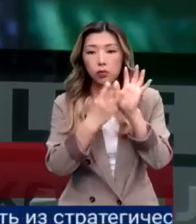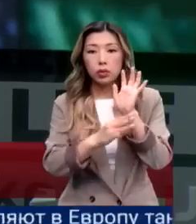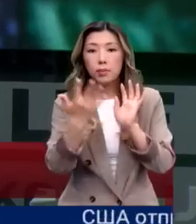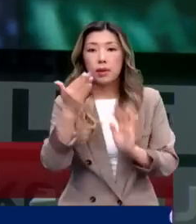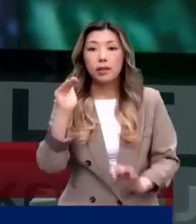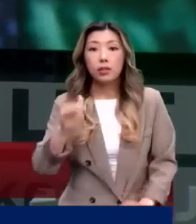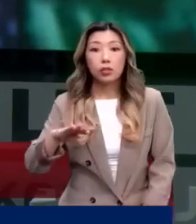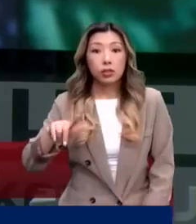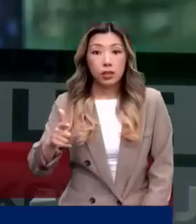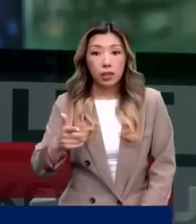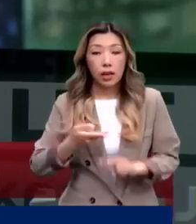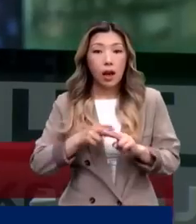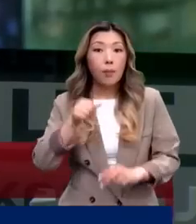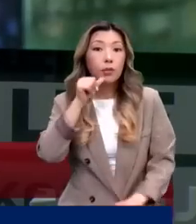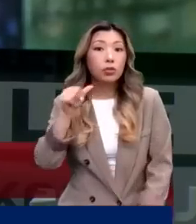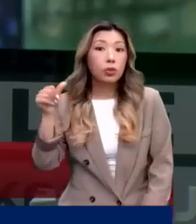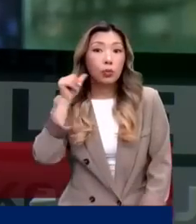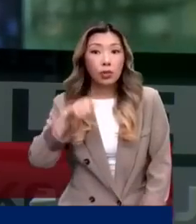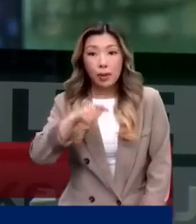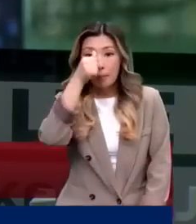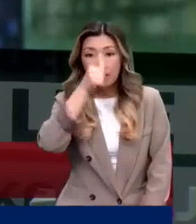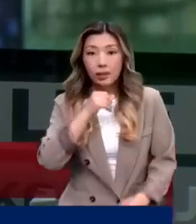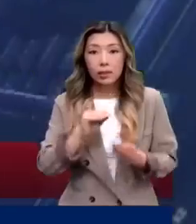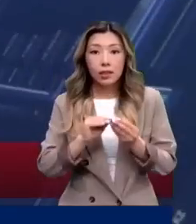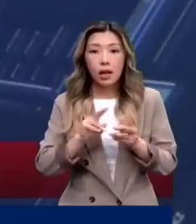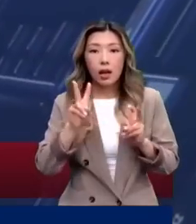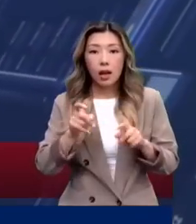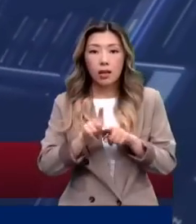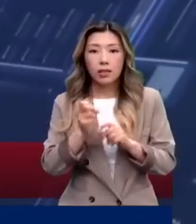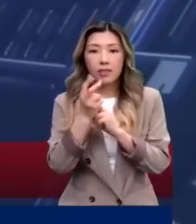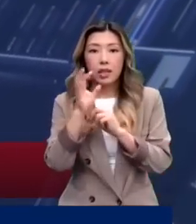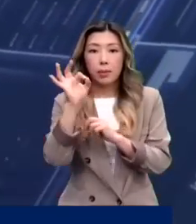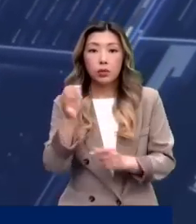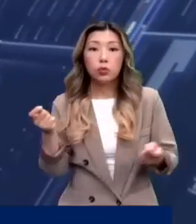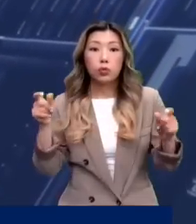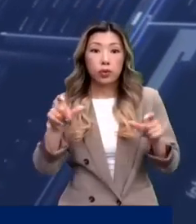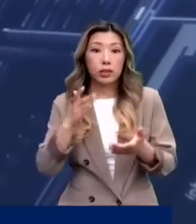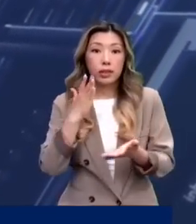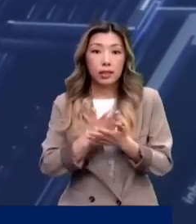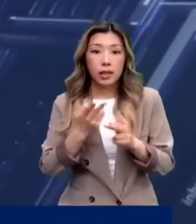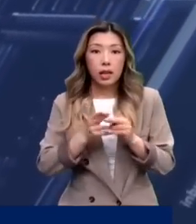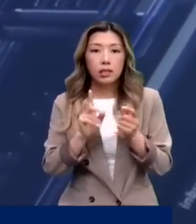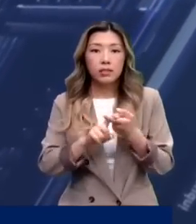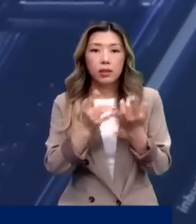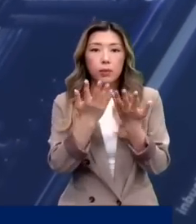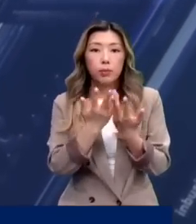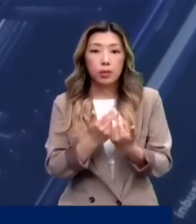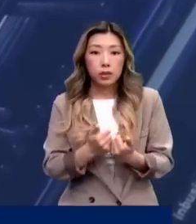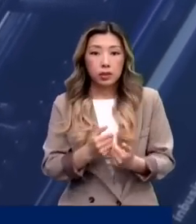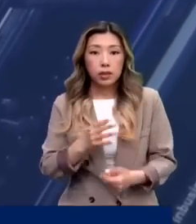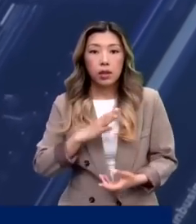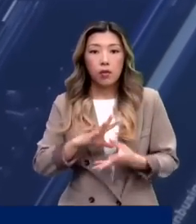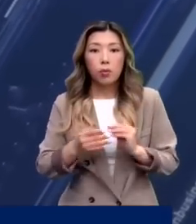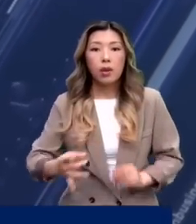По сравнению с этим же периодом прошлого года показатель вырос на 12%. Это данные Бюро нацстатистики, подчеркну. В разрезе